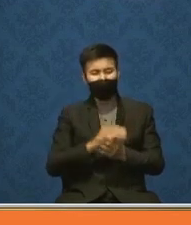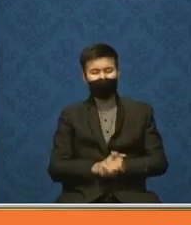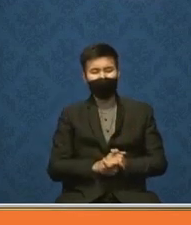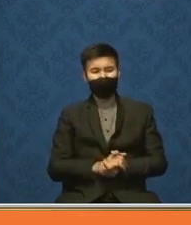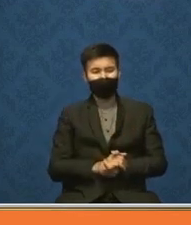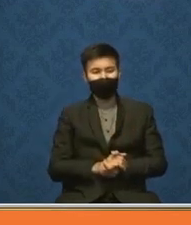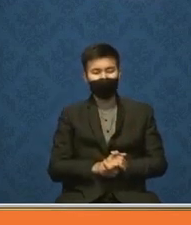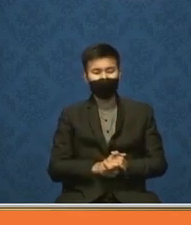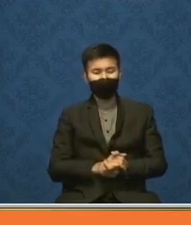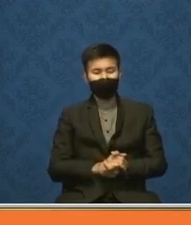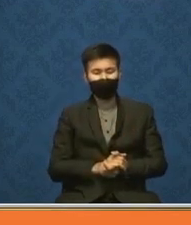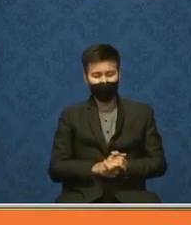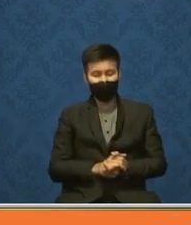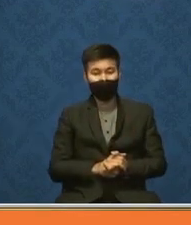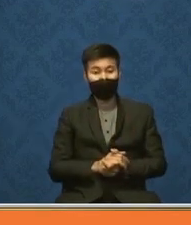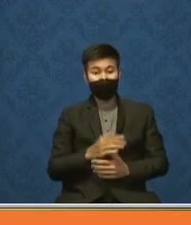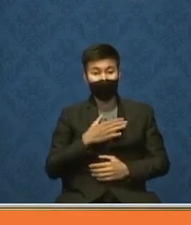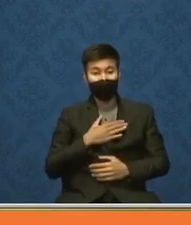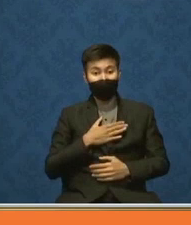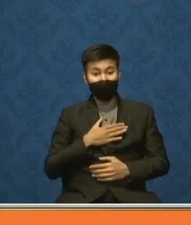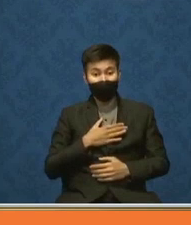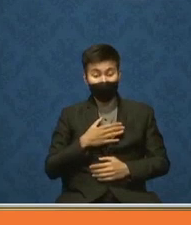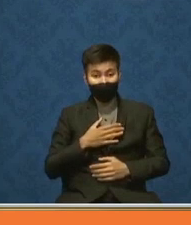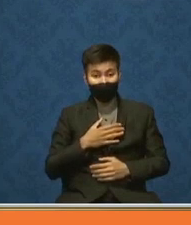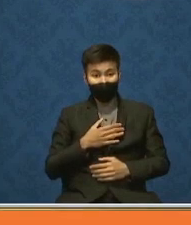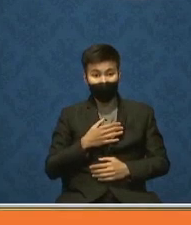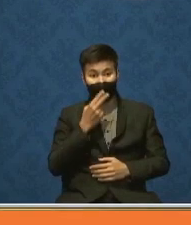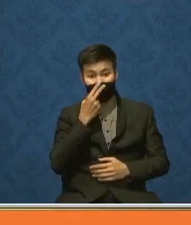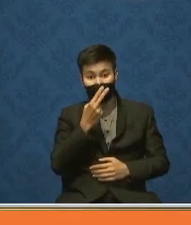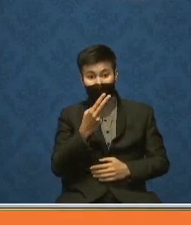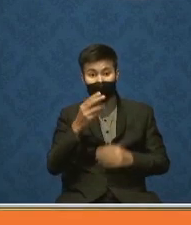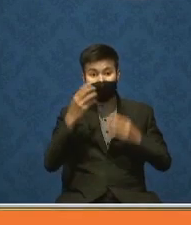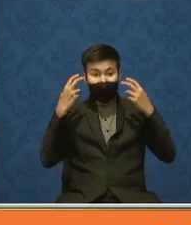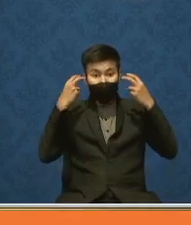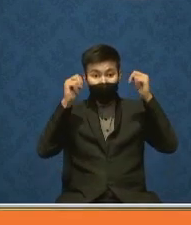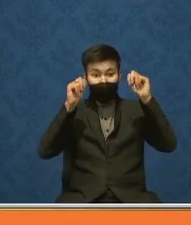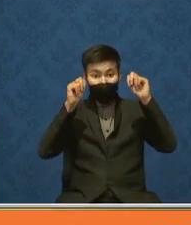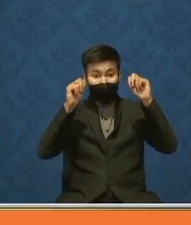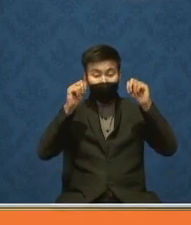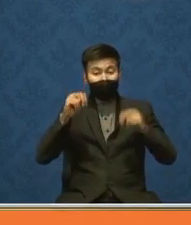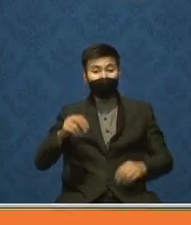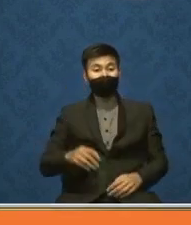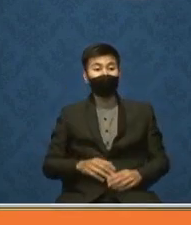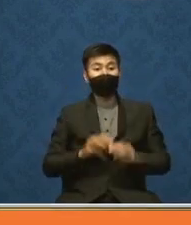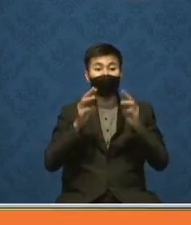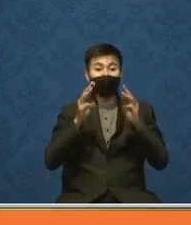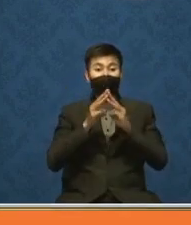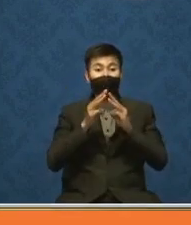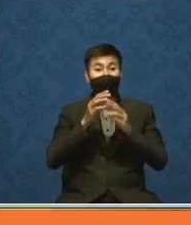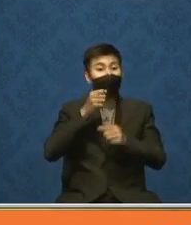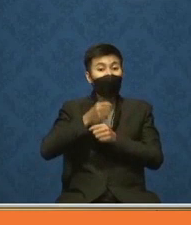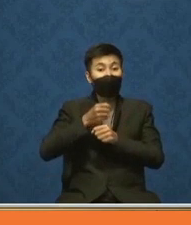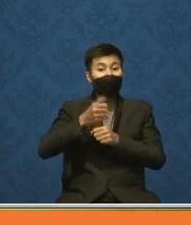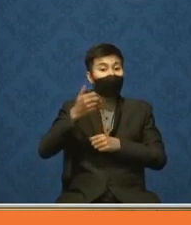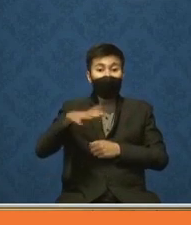งครับว่าบางทีเราอาจจะอยู่กับนายกที่ไม่สนใจจะทำตามสัญญานานเกินไปหรือเปล่าครับถ้าเป็นงบประมาณ